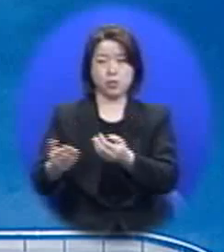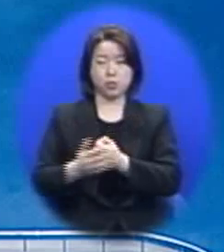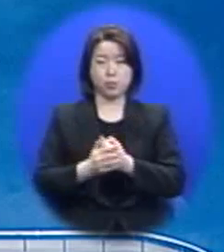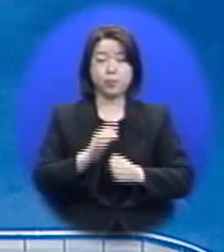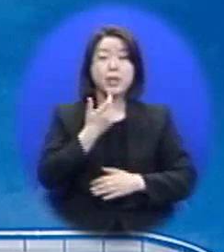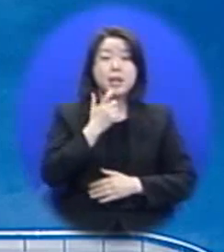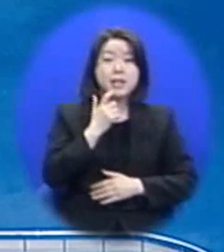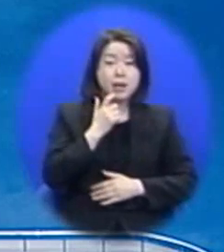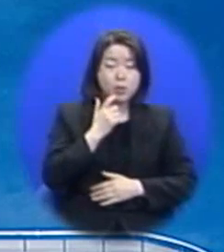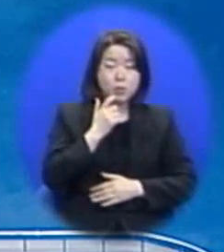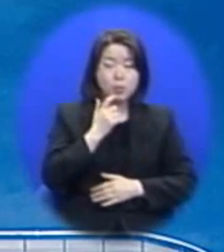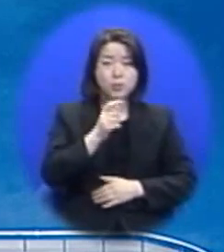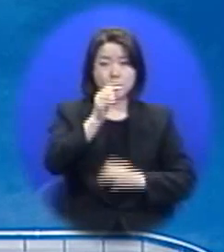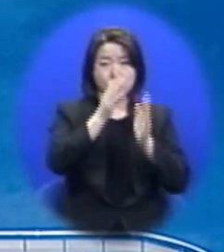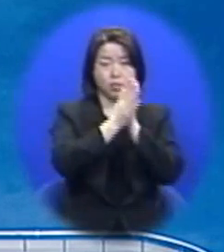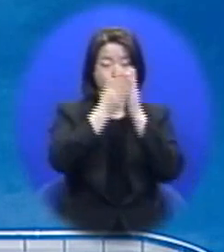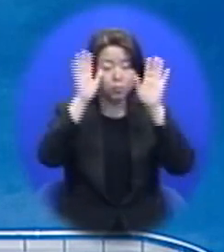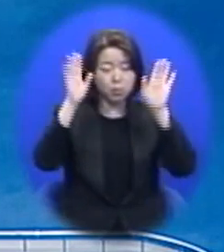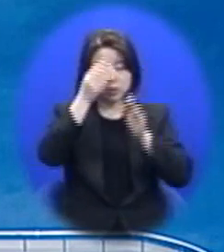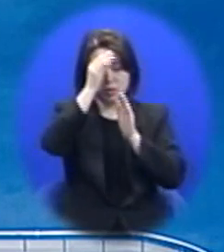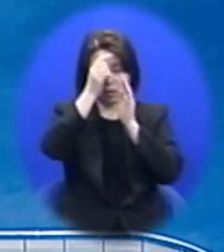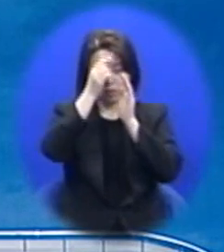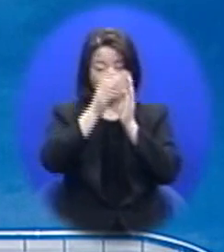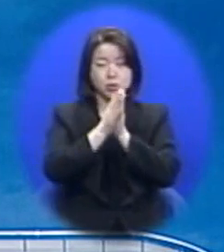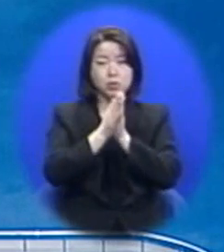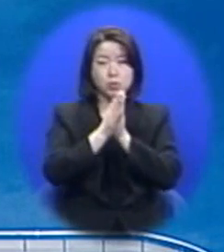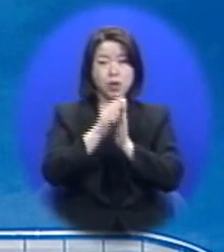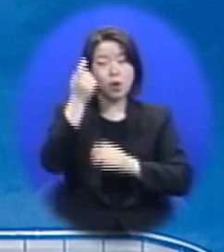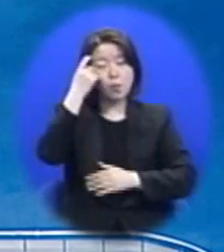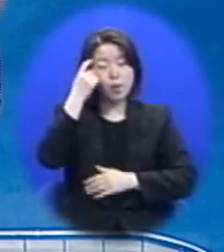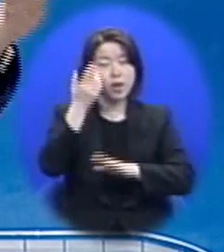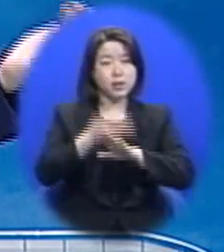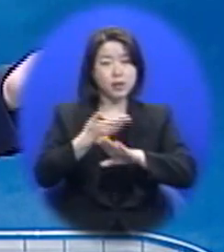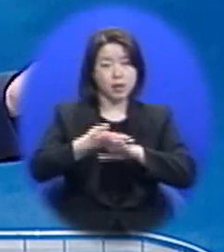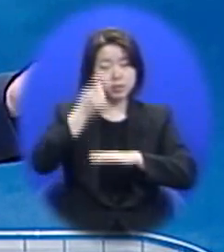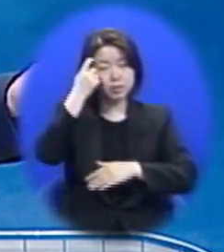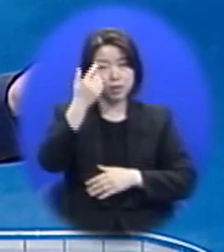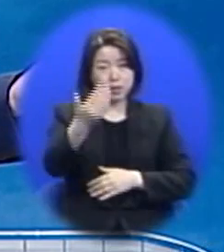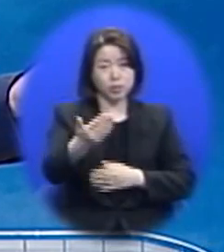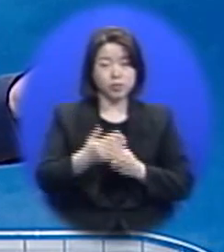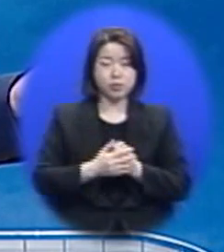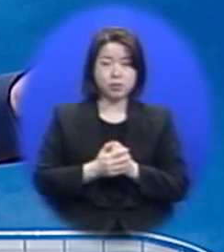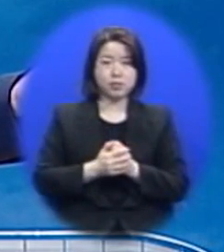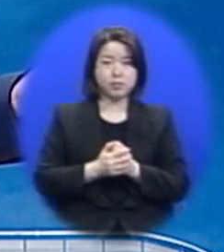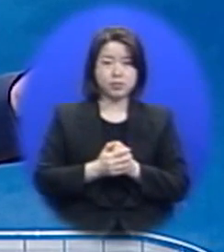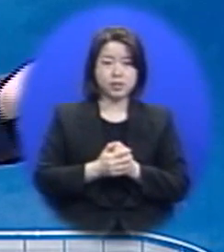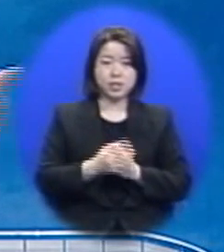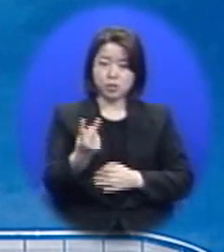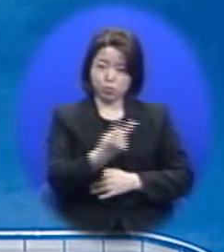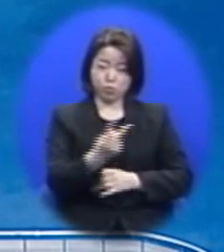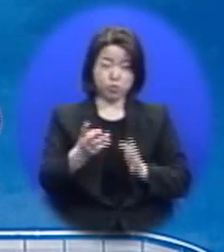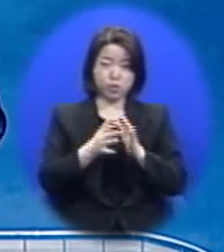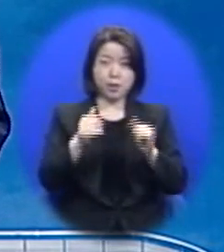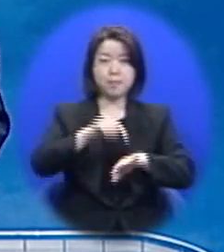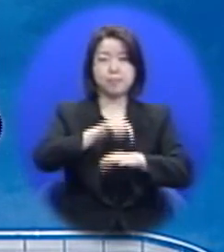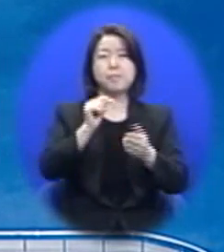야곱과 모세의 축복기도가 왜 이렇게 다르지요? 그 마음이 달랐던 거예요.